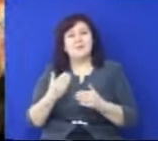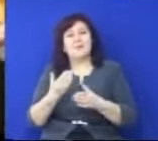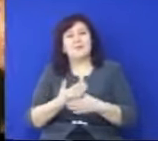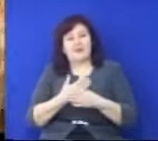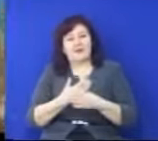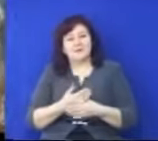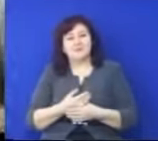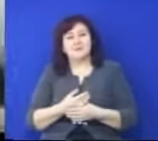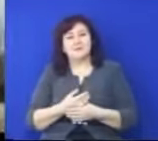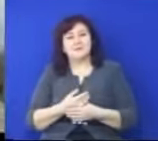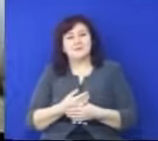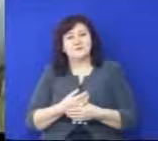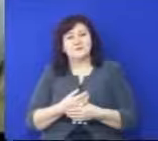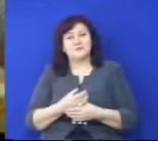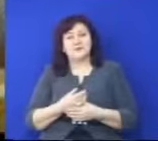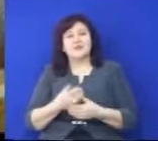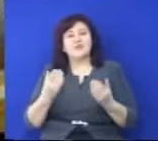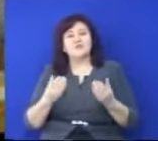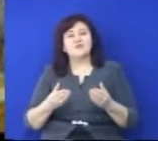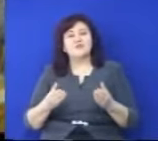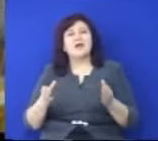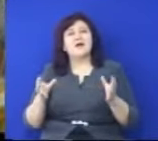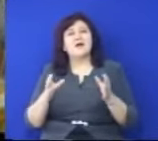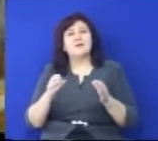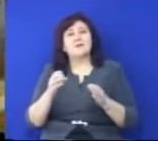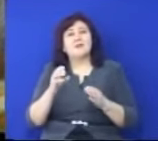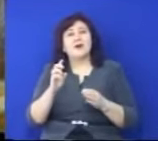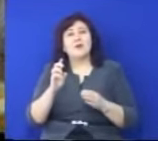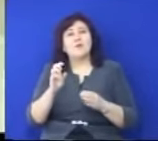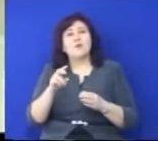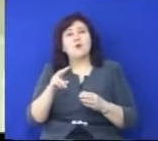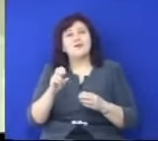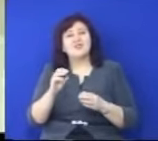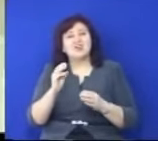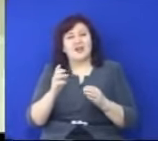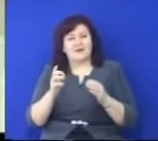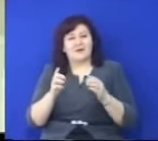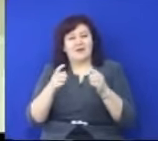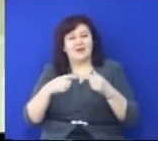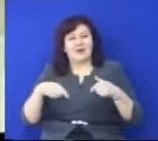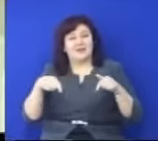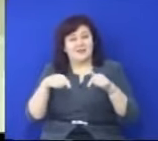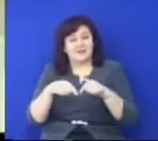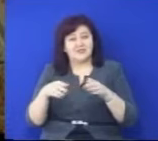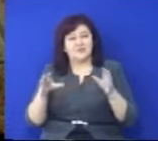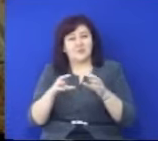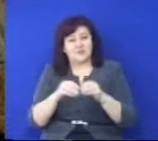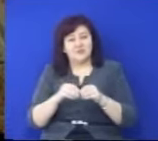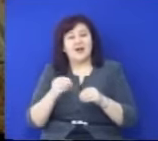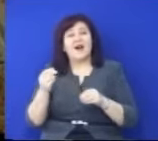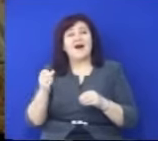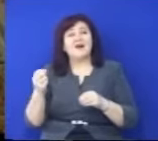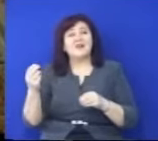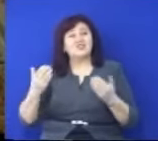Сұлтан мешітінің жамағатымен Аягөз болашақ қорының қолдауымен жүзеге асып отыр. Яғни үй сатып алуға 3 миллион теңгені астаналықтар жинап